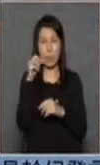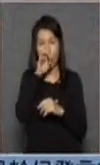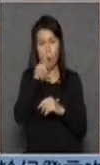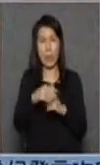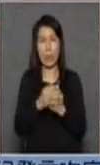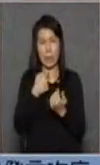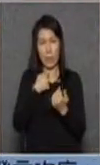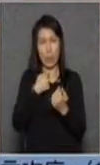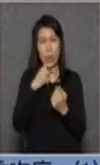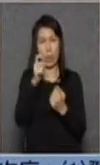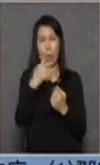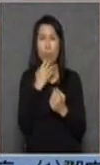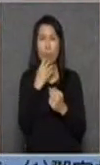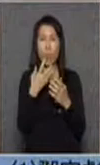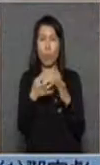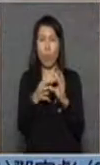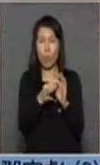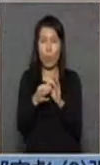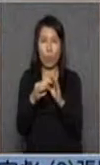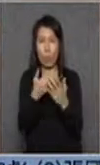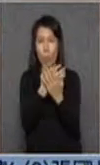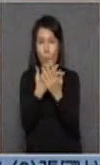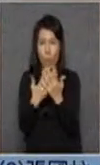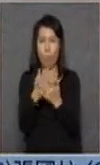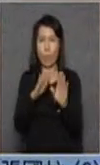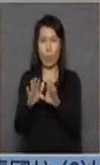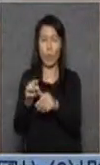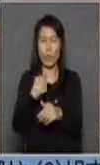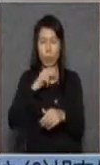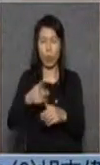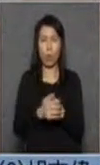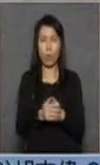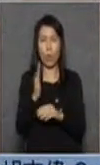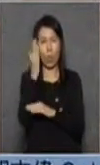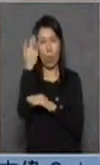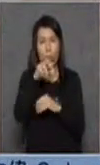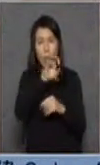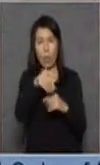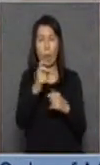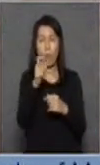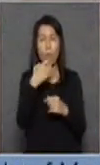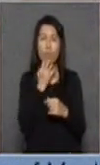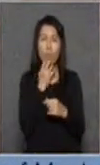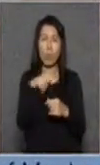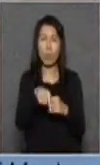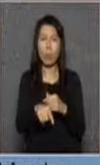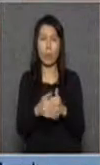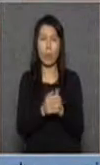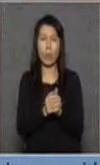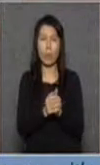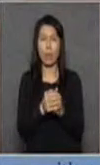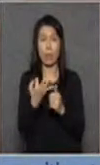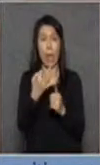改善九龍東聯網的服務，我發言的時候就指出九龍東是三無